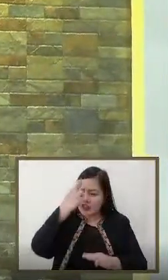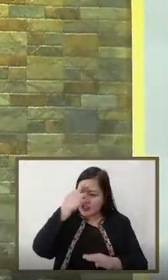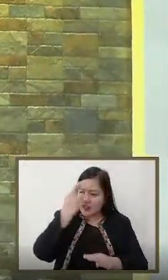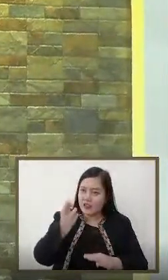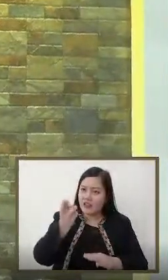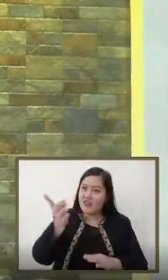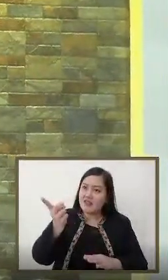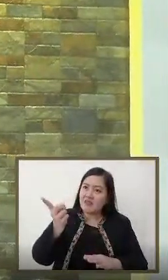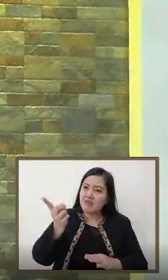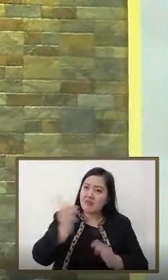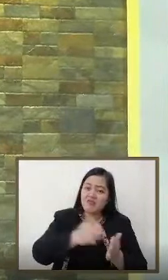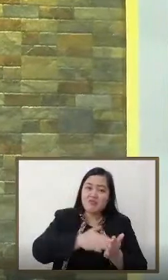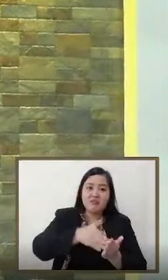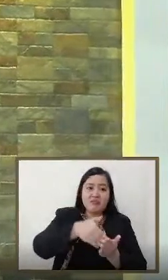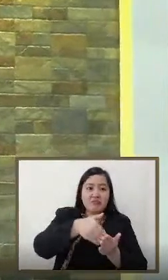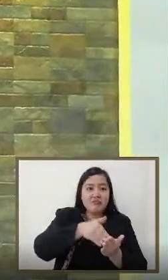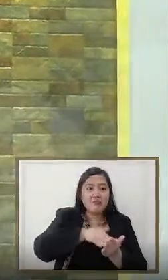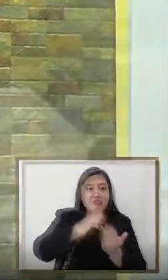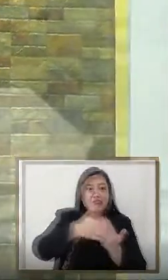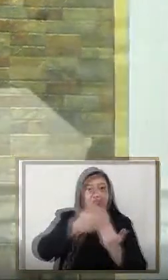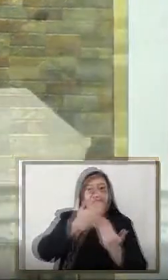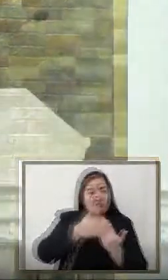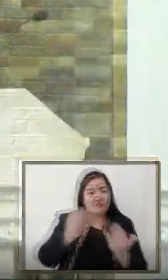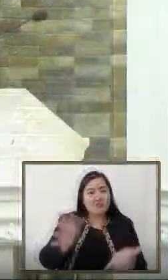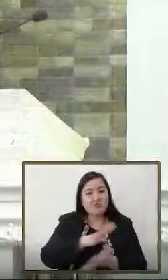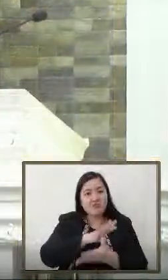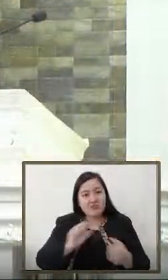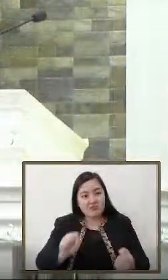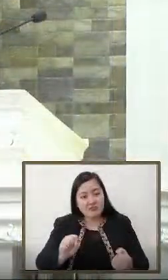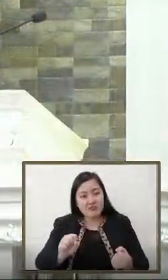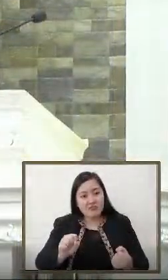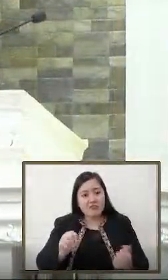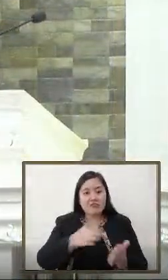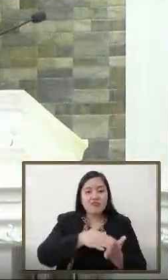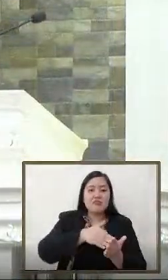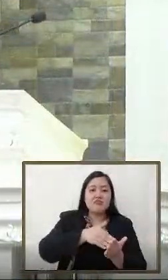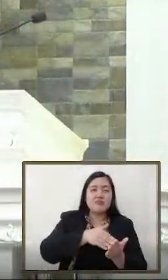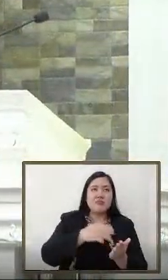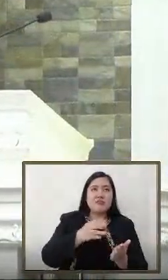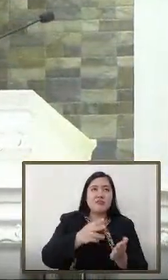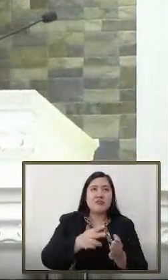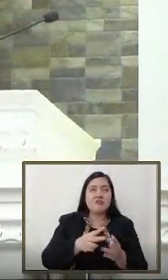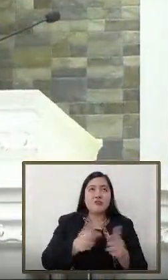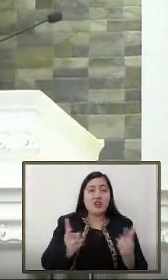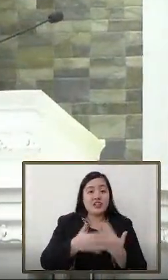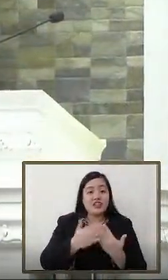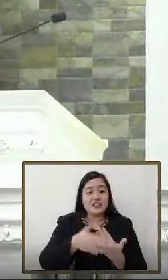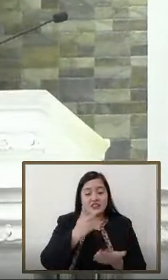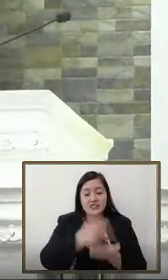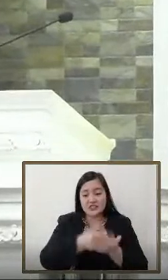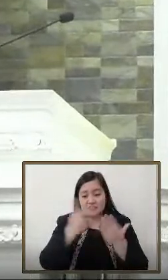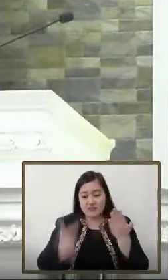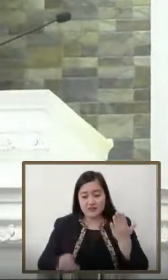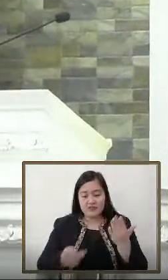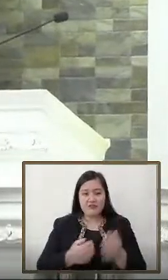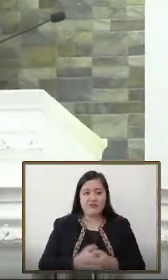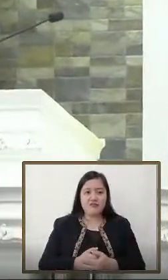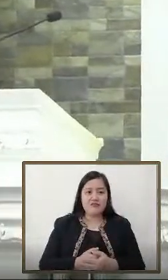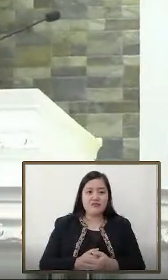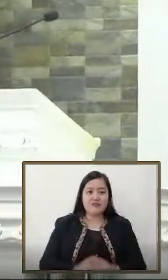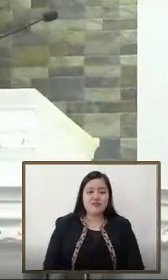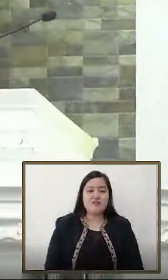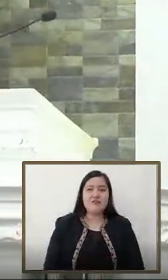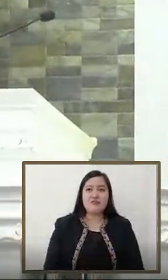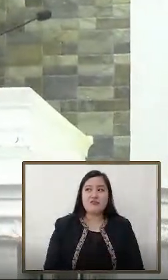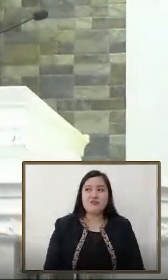Wala na! Wala na yung stand natin. Nakakalimutan natin yung ating stand before. Wala na. Yan yung sinasabi natin